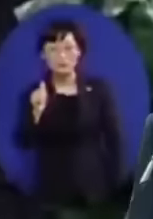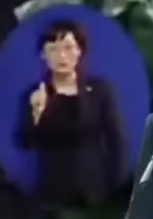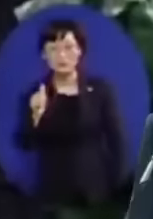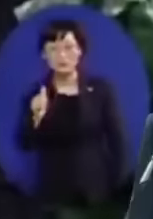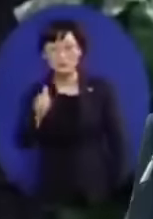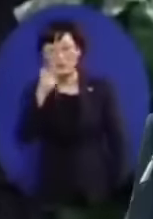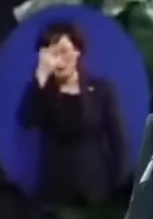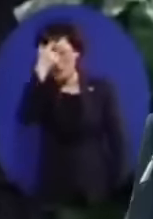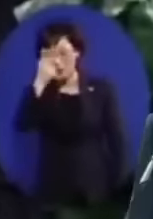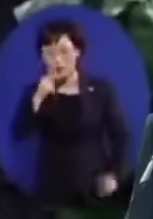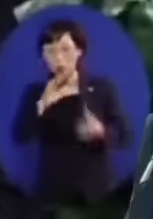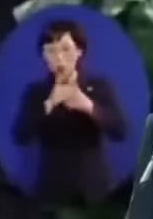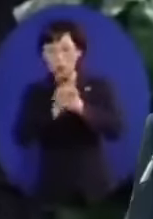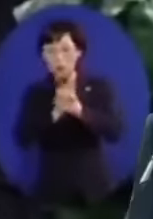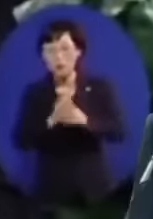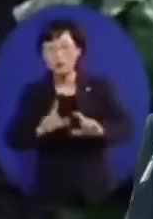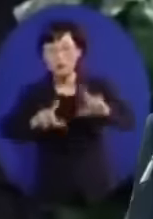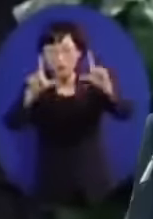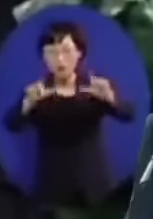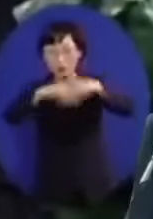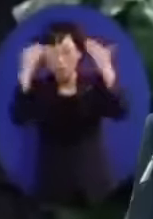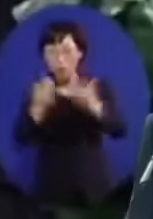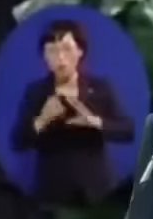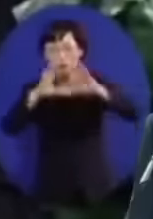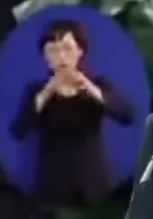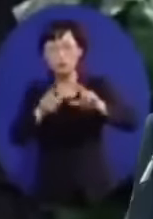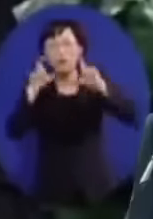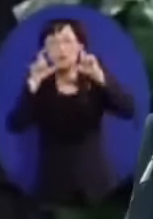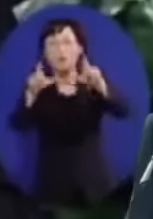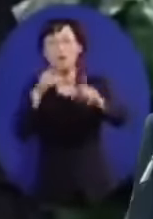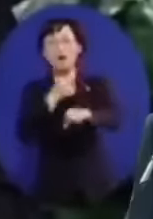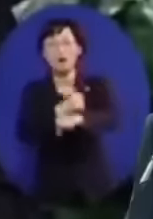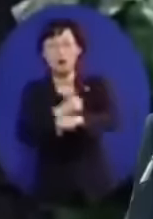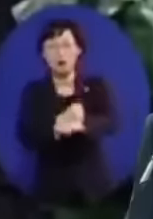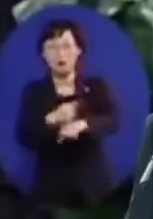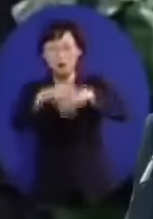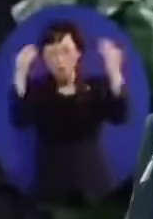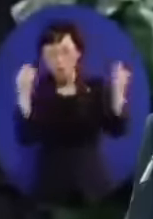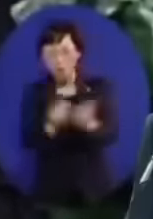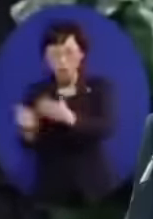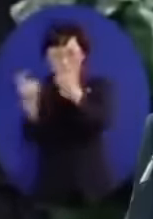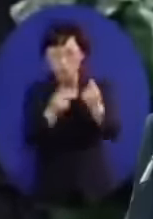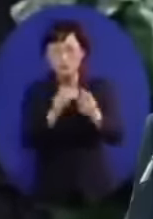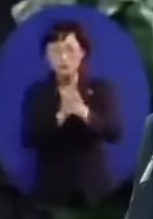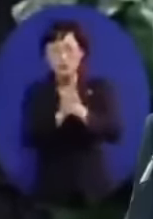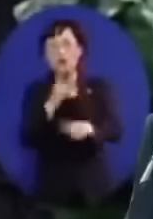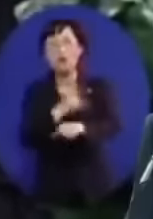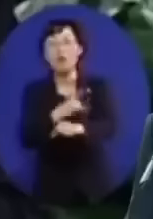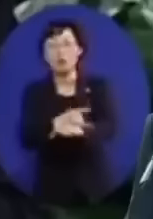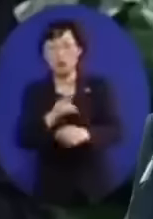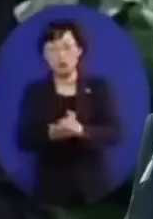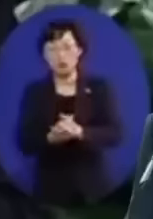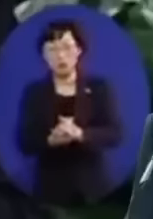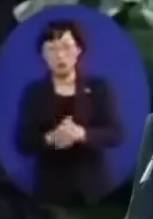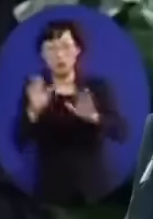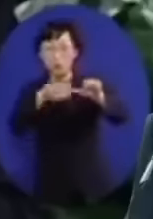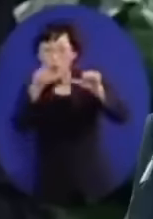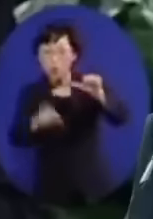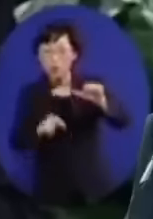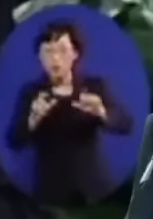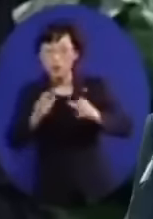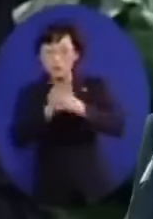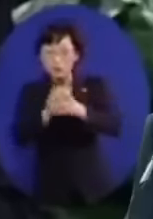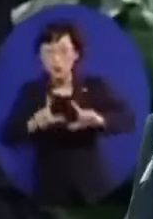기도의 날을 정해서 온 국민에게 선포하고 온 국민이 기도합니다. 바로 5월 기도의 날에